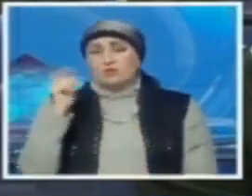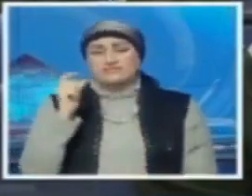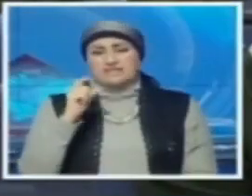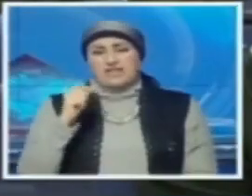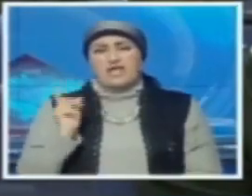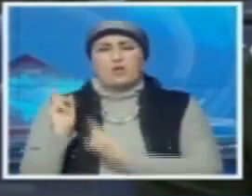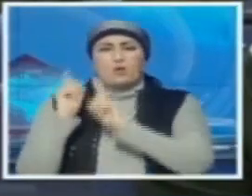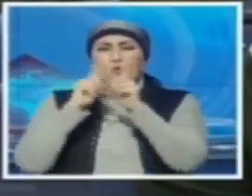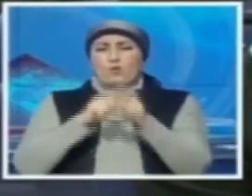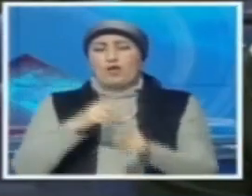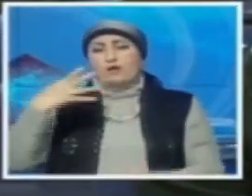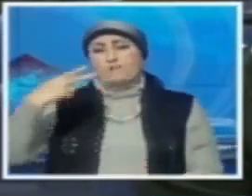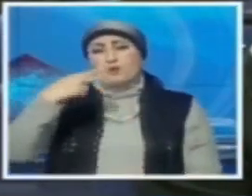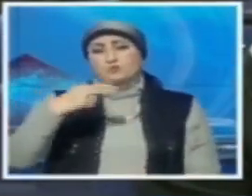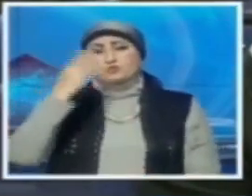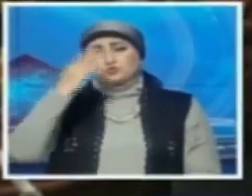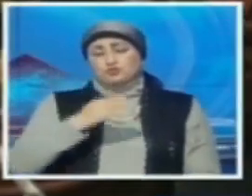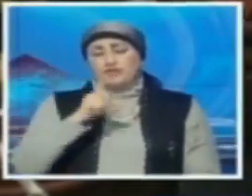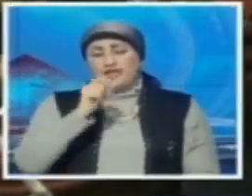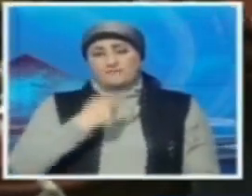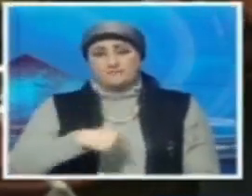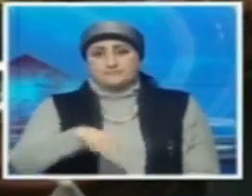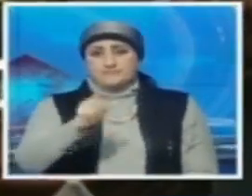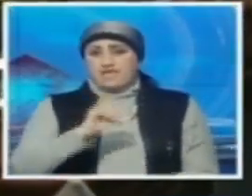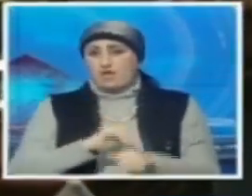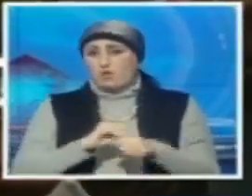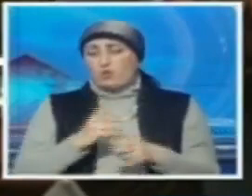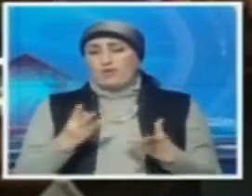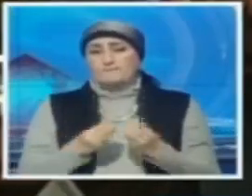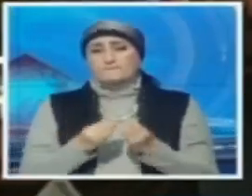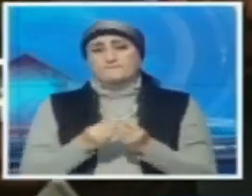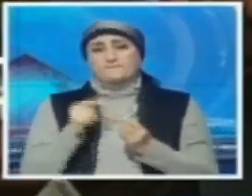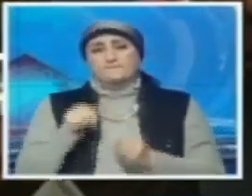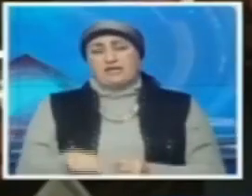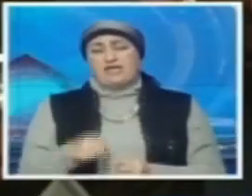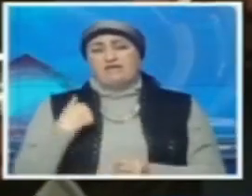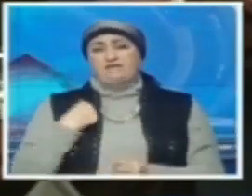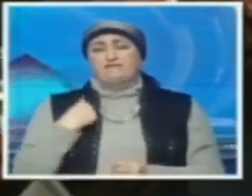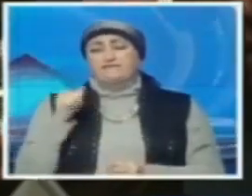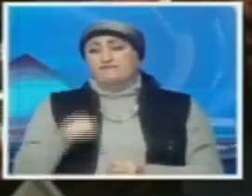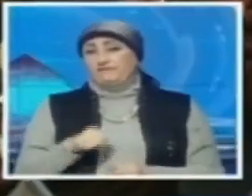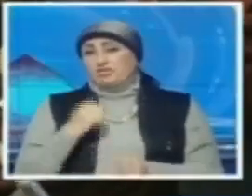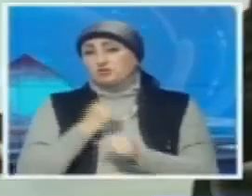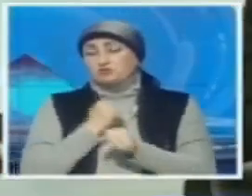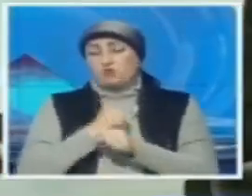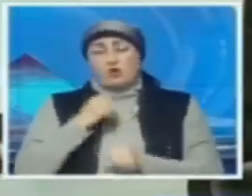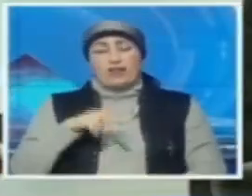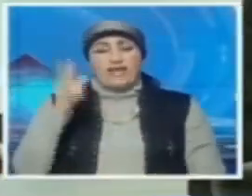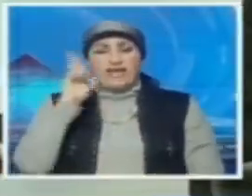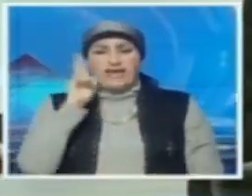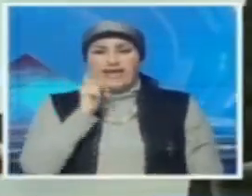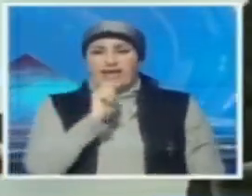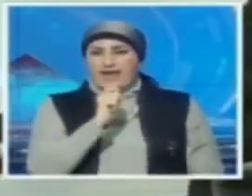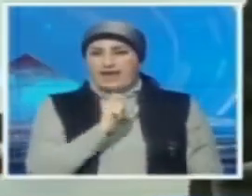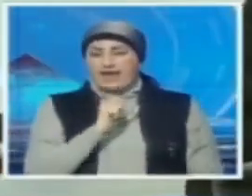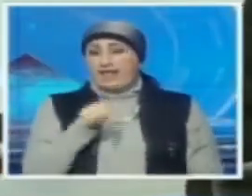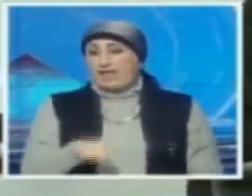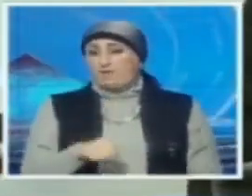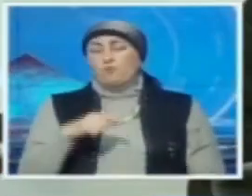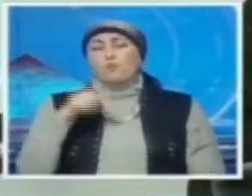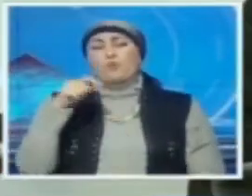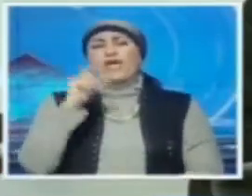حتى 24 مايو الجاري، وتتضمن ورش عمل مشتركة بين الإعلاميين وممثلي قطاع